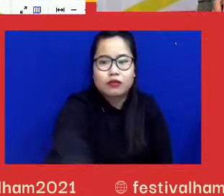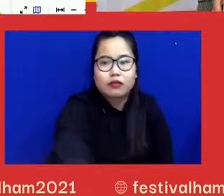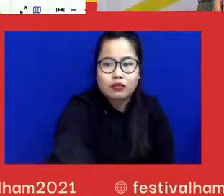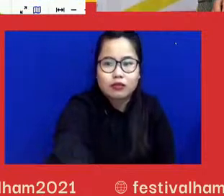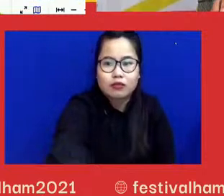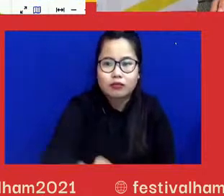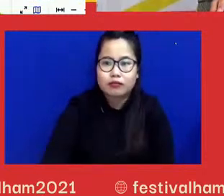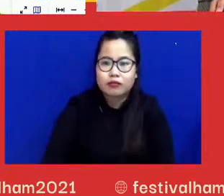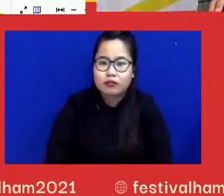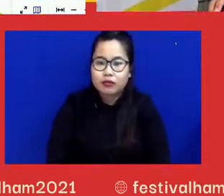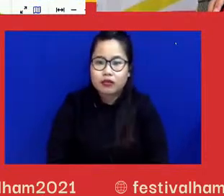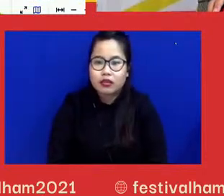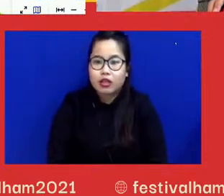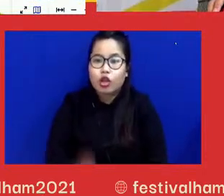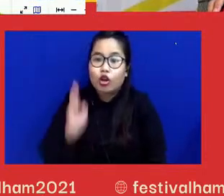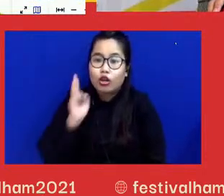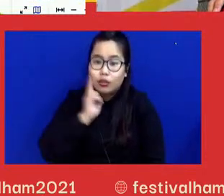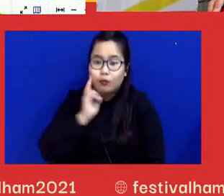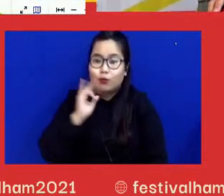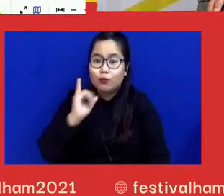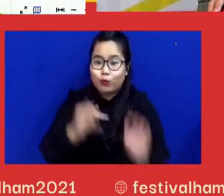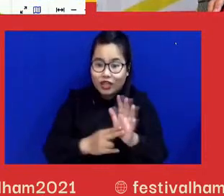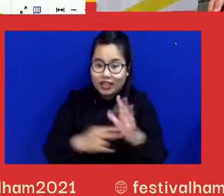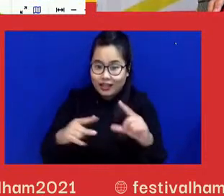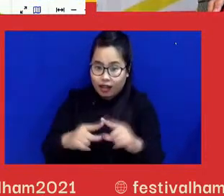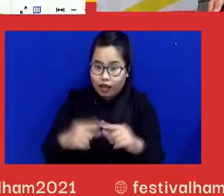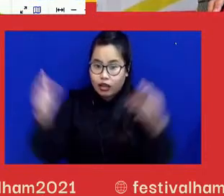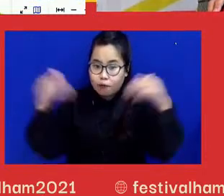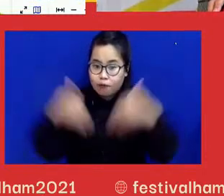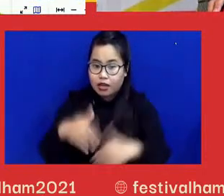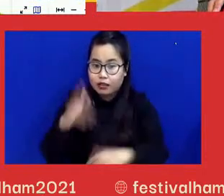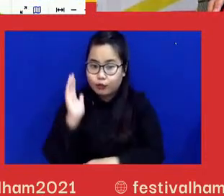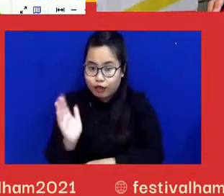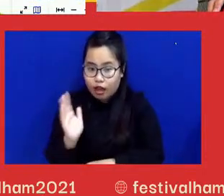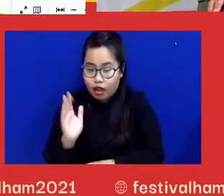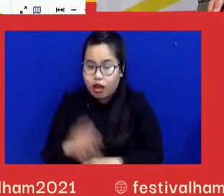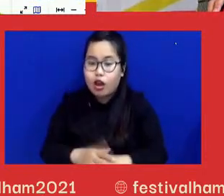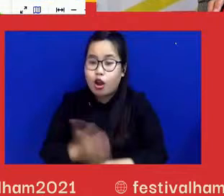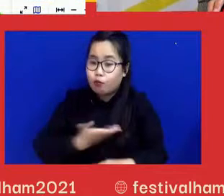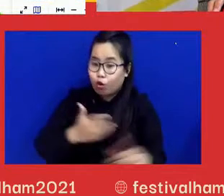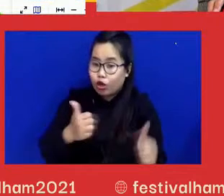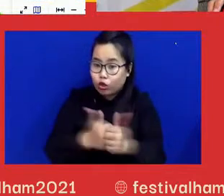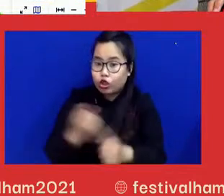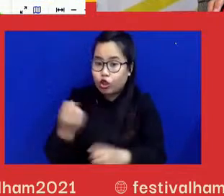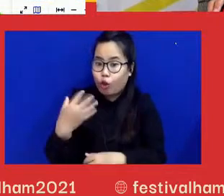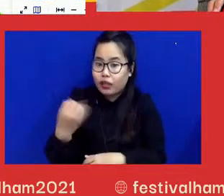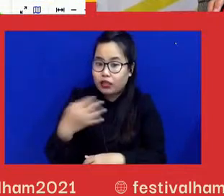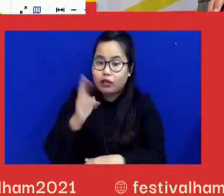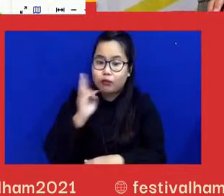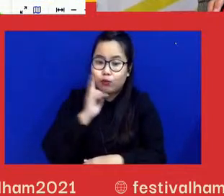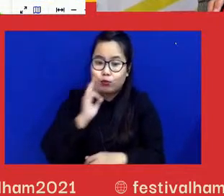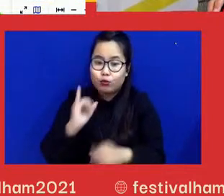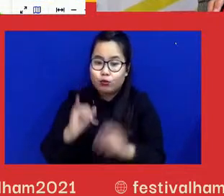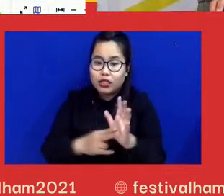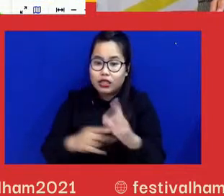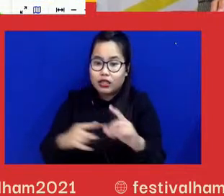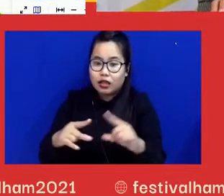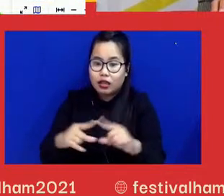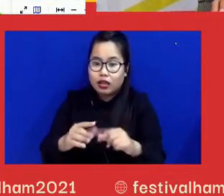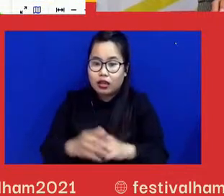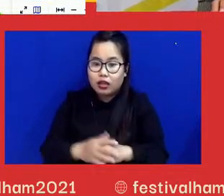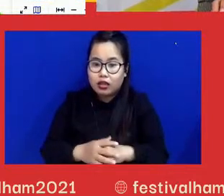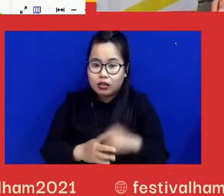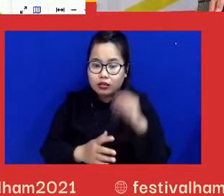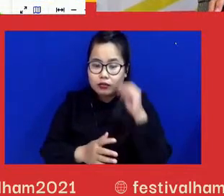Oh, Bu Ina sudah kembali. Mau ikut komentar Bu Ina? Sylvia, saya audible.